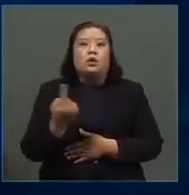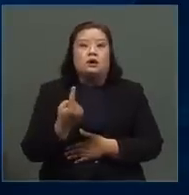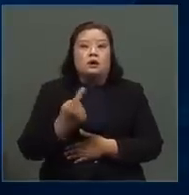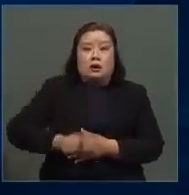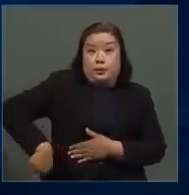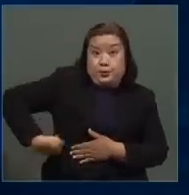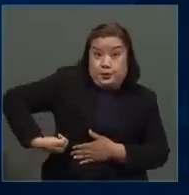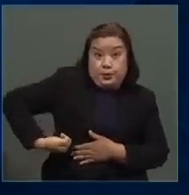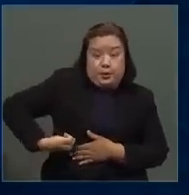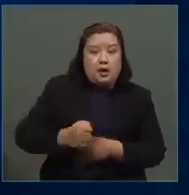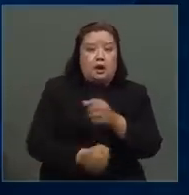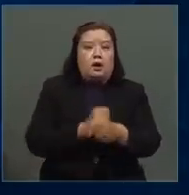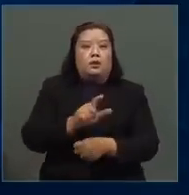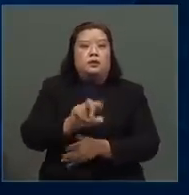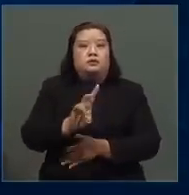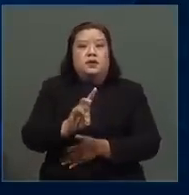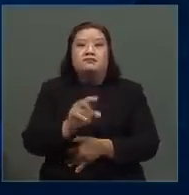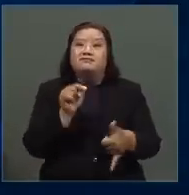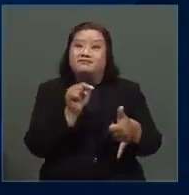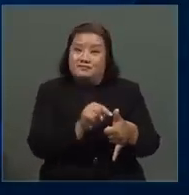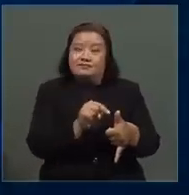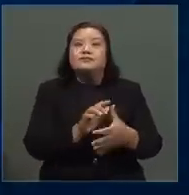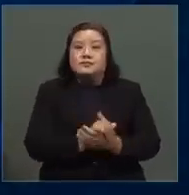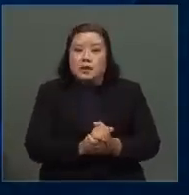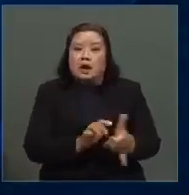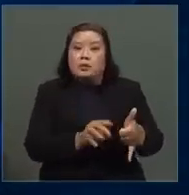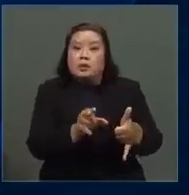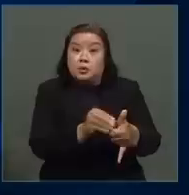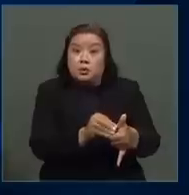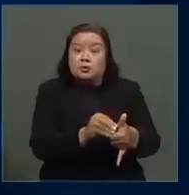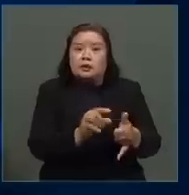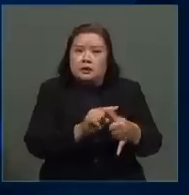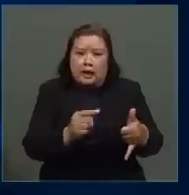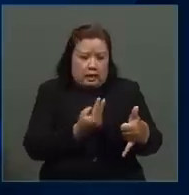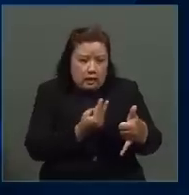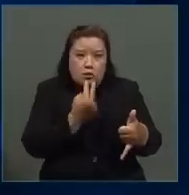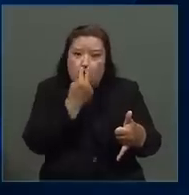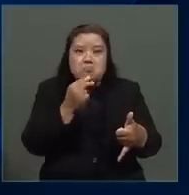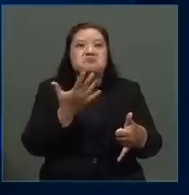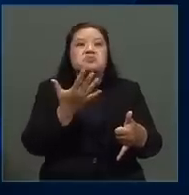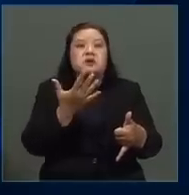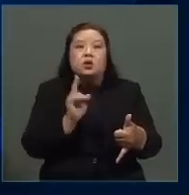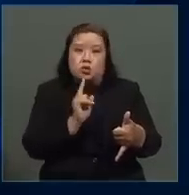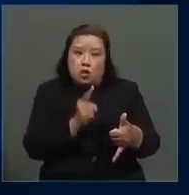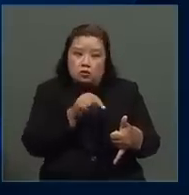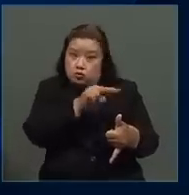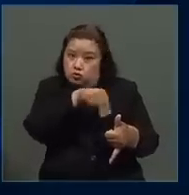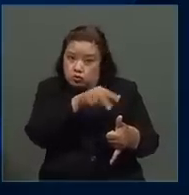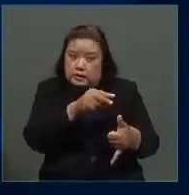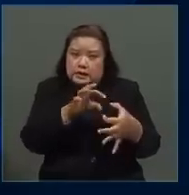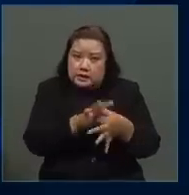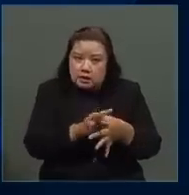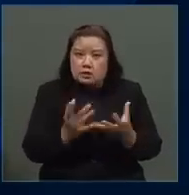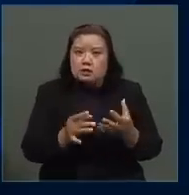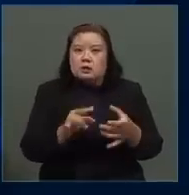อายุ 27ปีมีการพบเชื้อและไม่มีอาการนะคะซึ่งก็จะมีการติดตามเรื่องของสาย